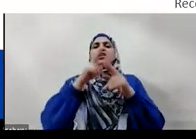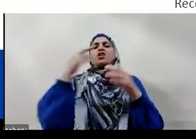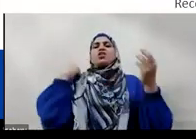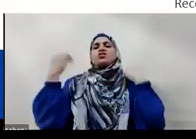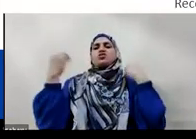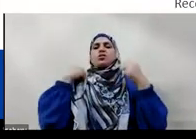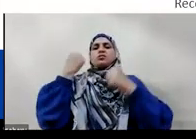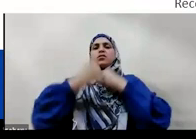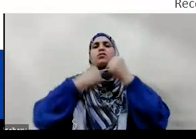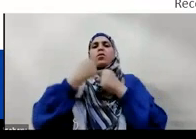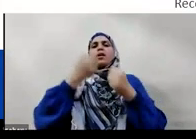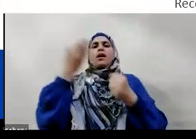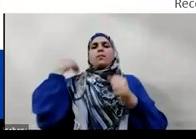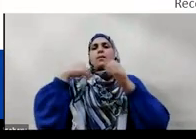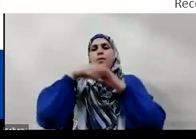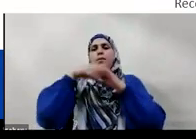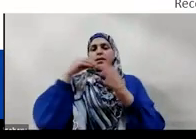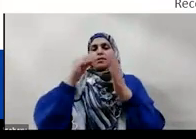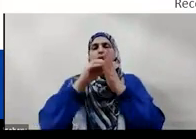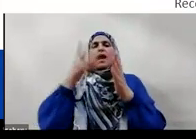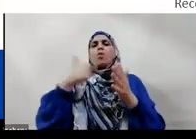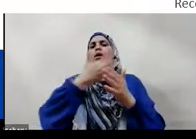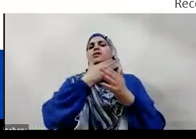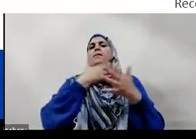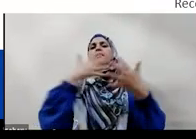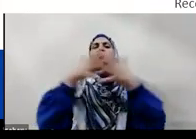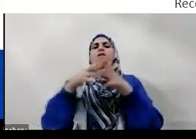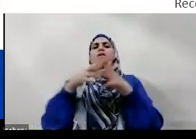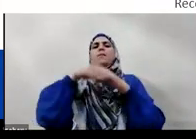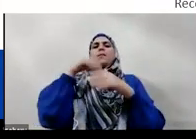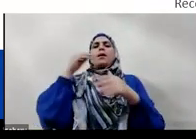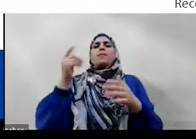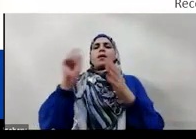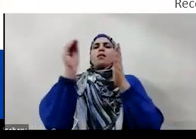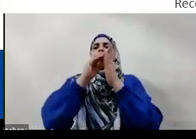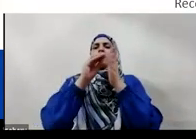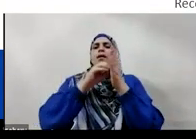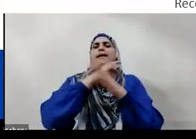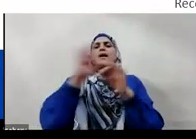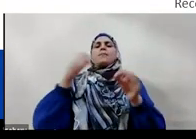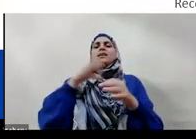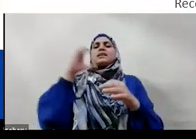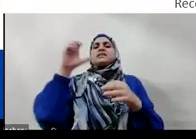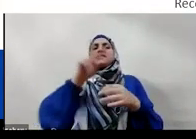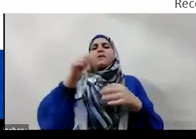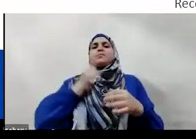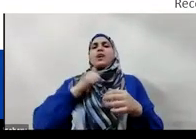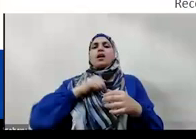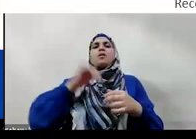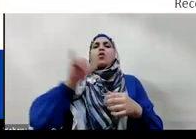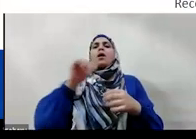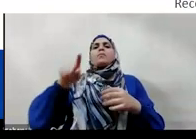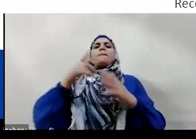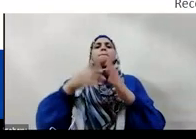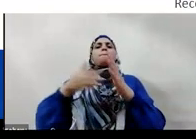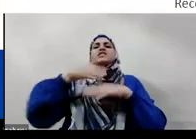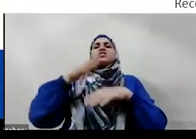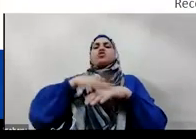كنت بقوم بيها او community service activity كنت بعملها. السي في بتاعي مهم ان هو ما يزيدش عن